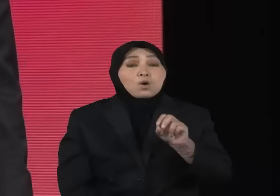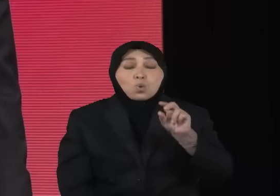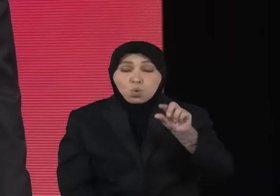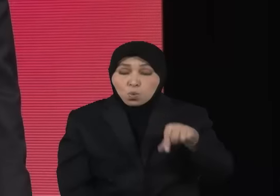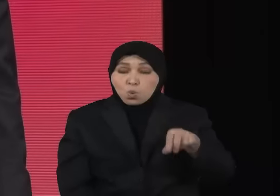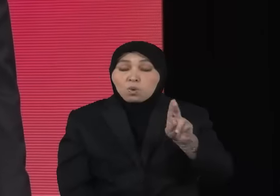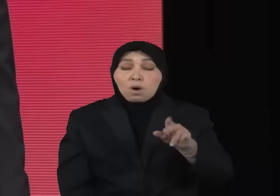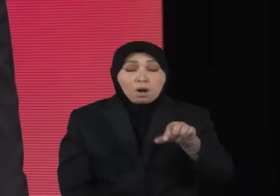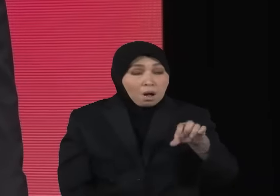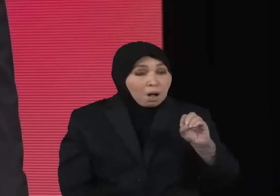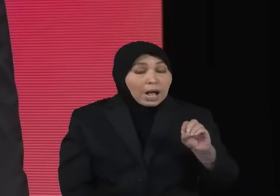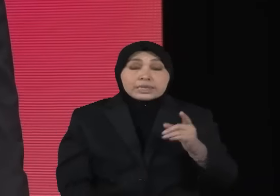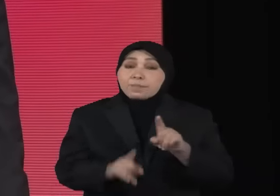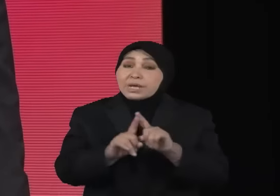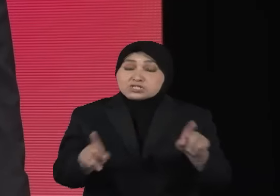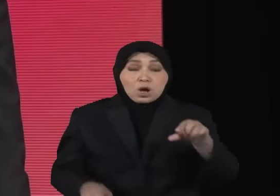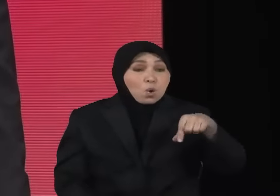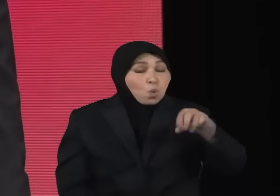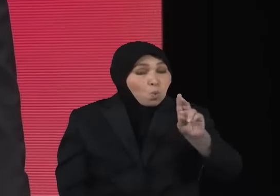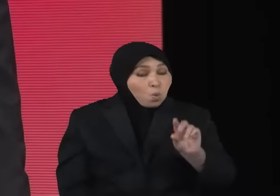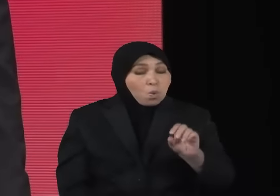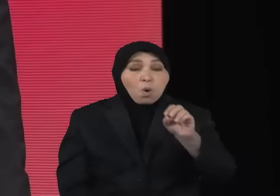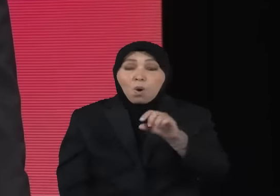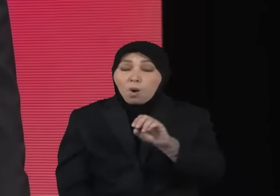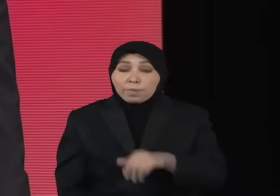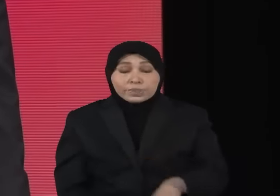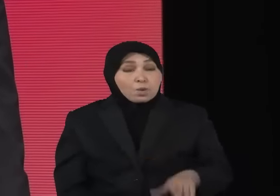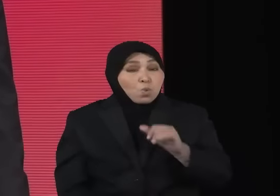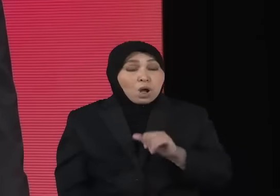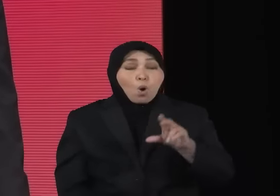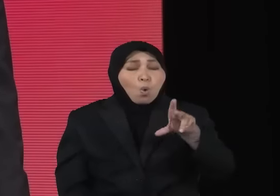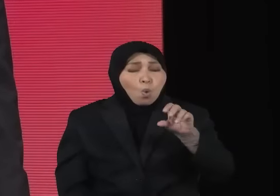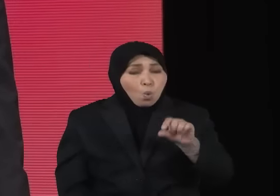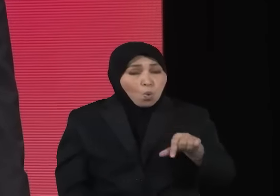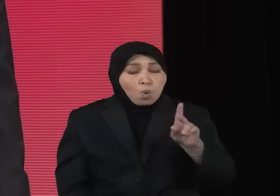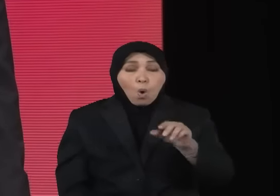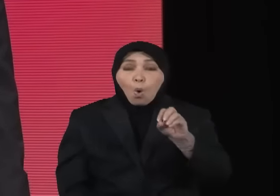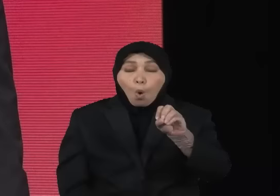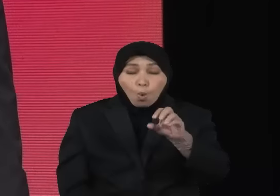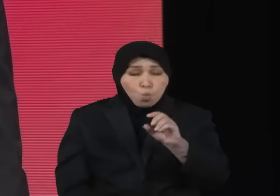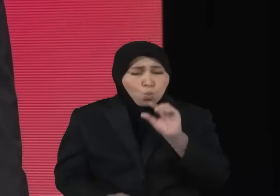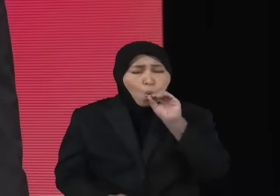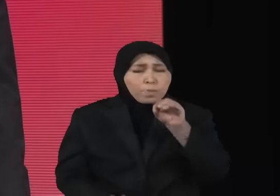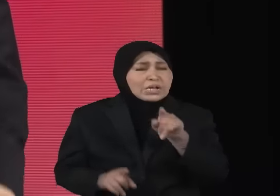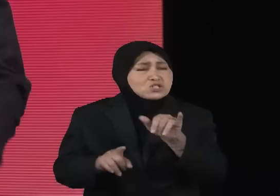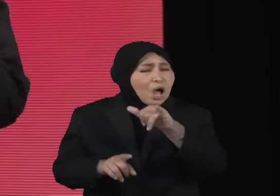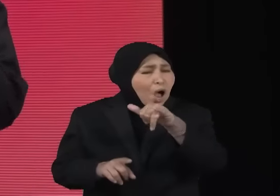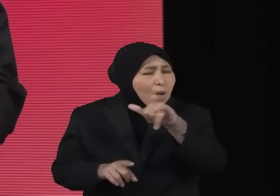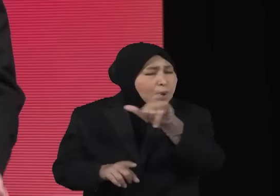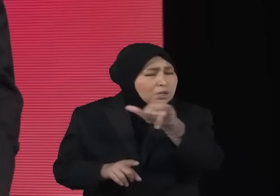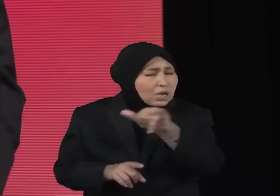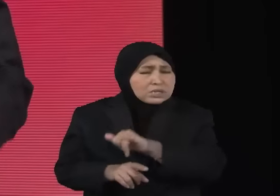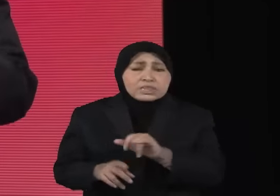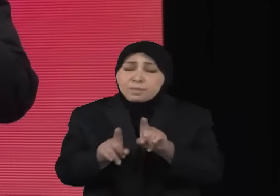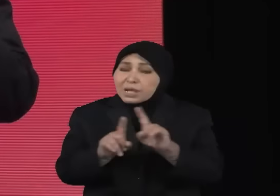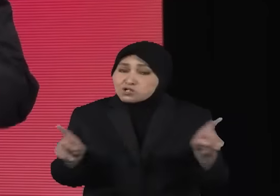qa. Biar ada beza. Qu, qa. Bukannya qu, qa. Sama saja. Ha, kena ada beza